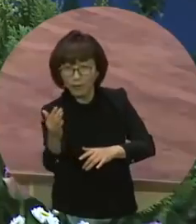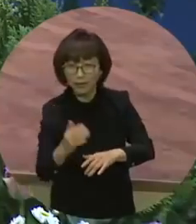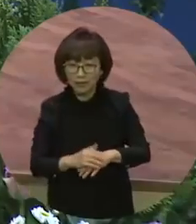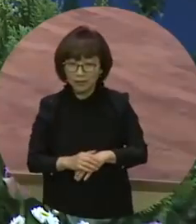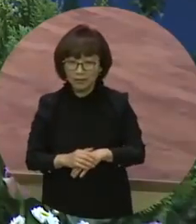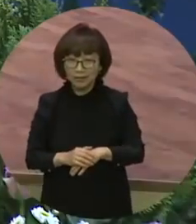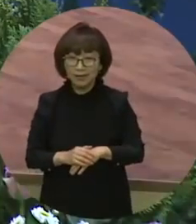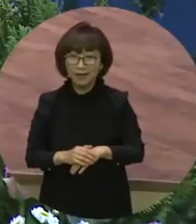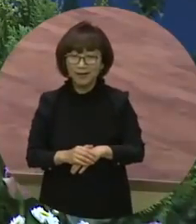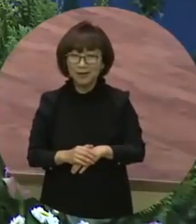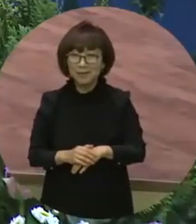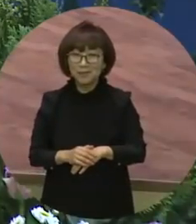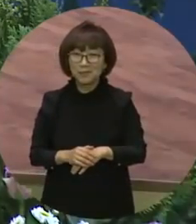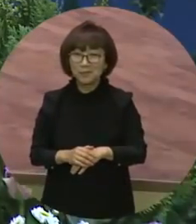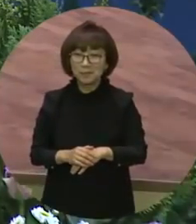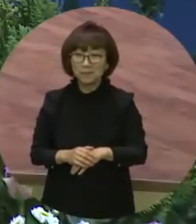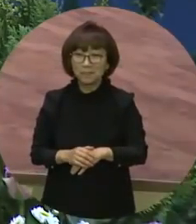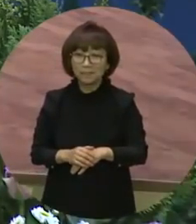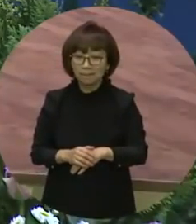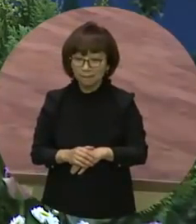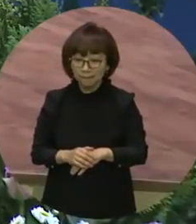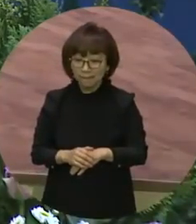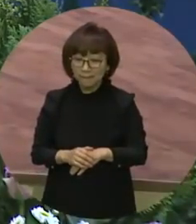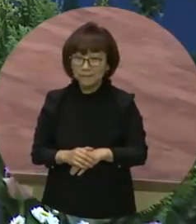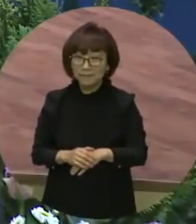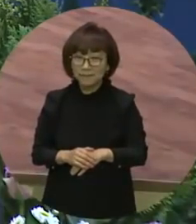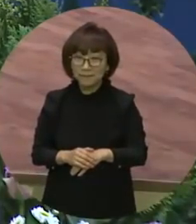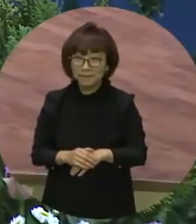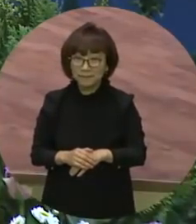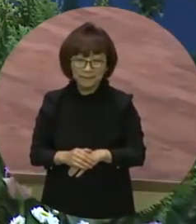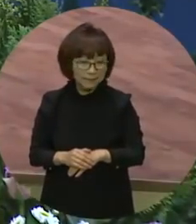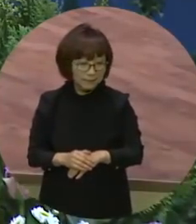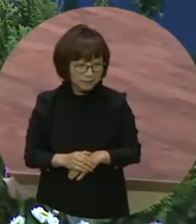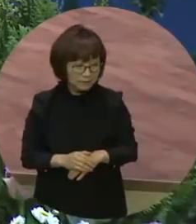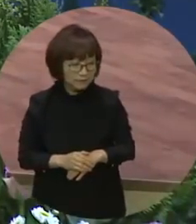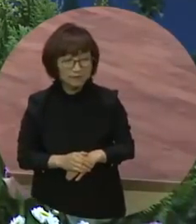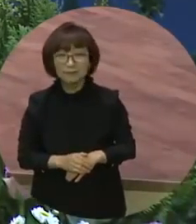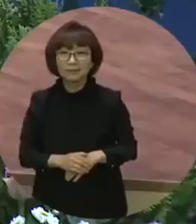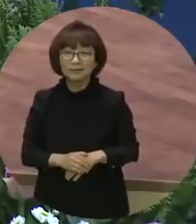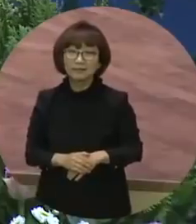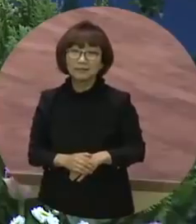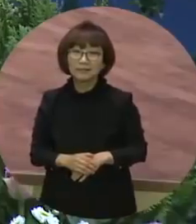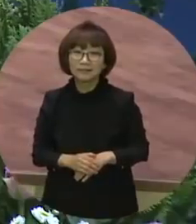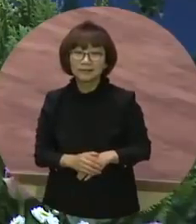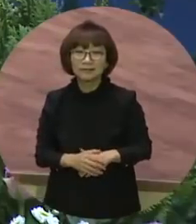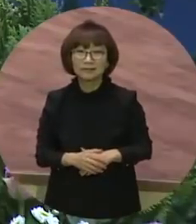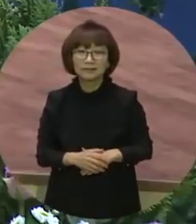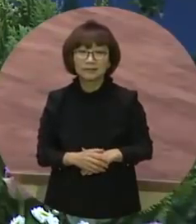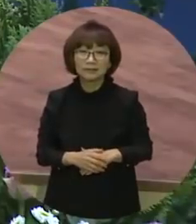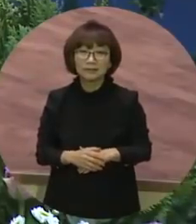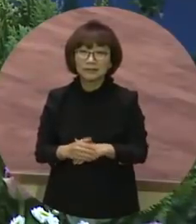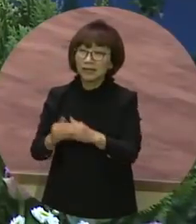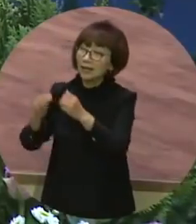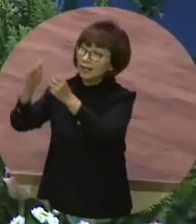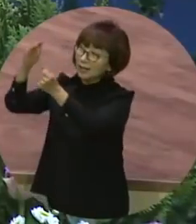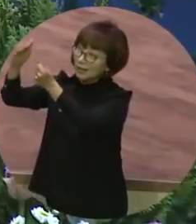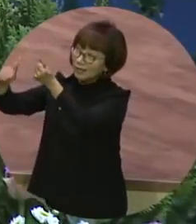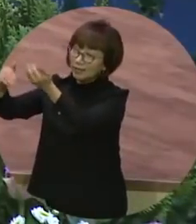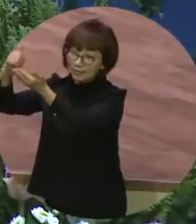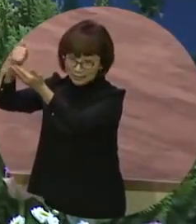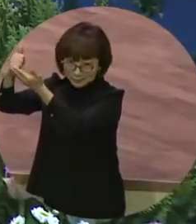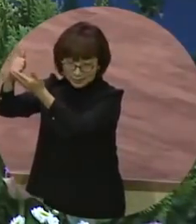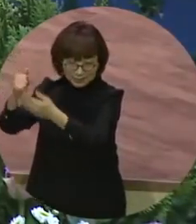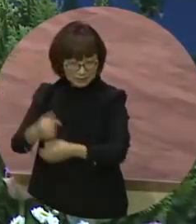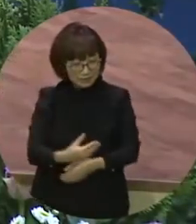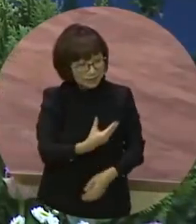있어요. 이 말은요, 아브라함의 모습과는 상관없이 하나님께서는 신실하게